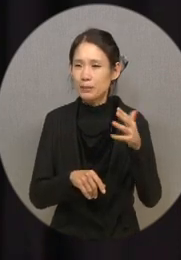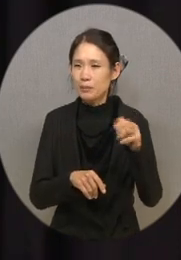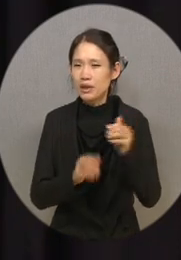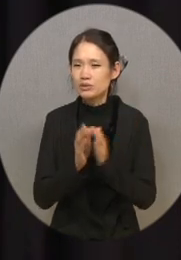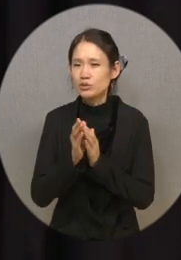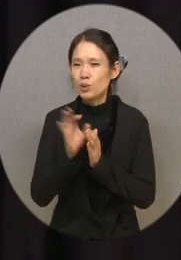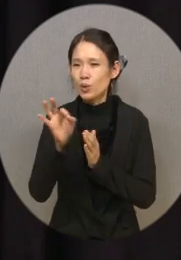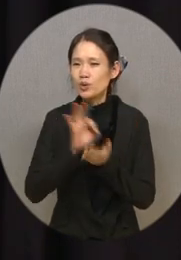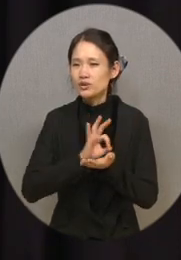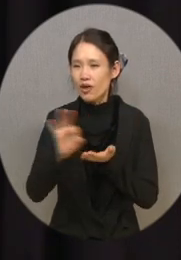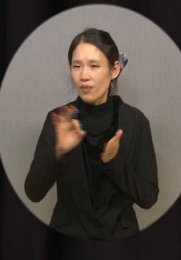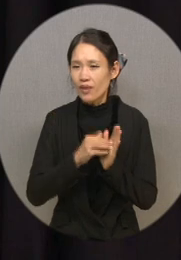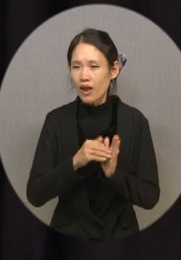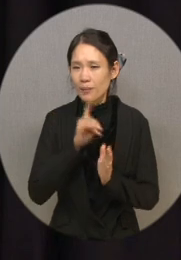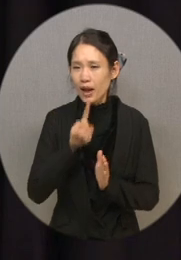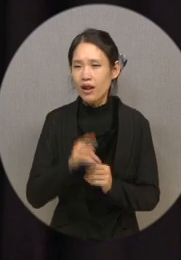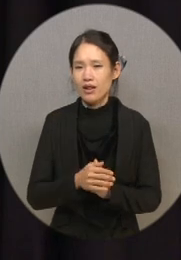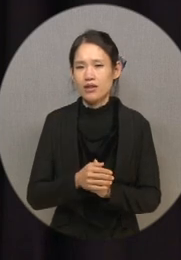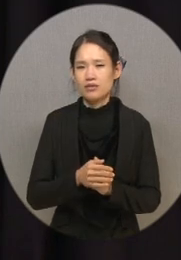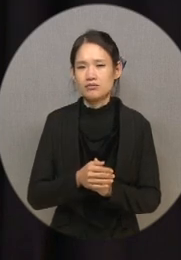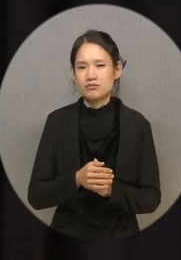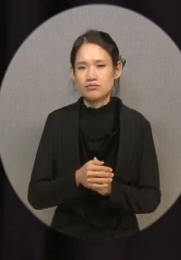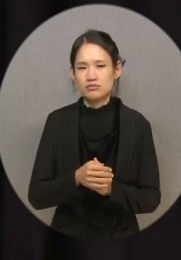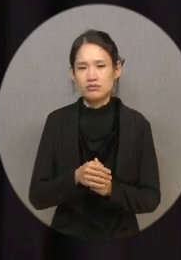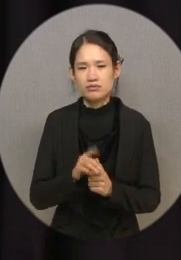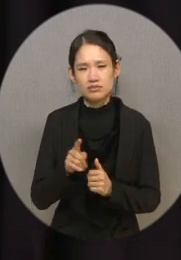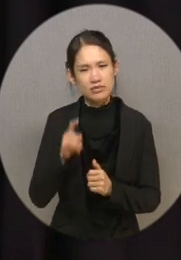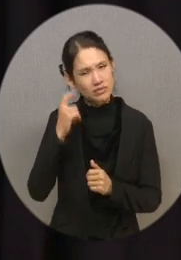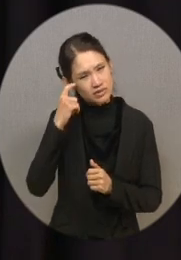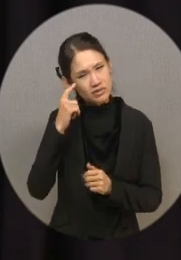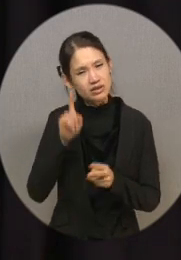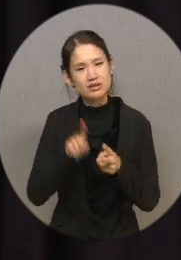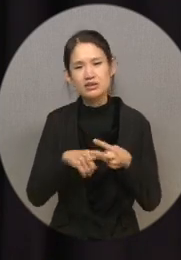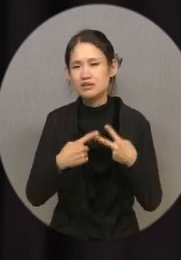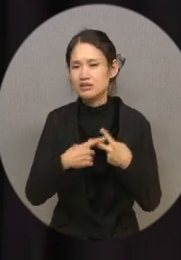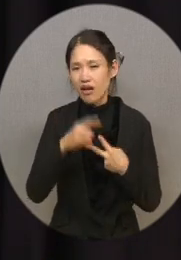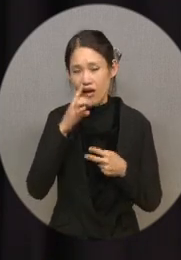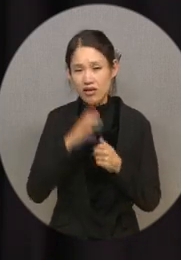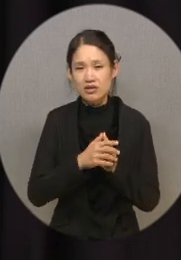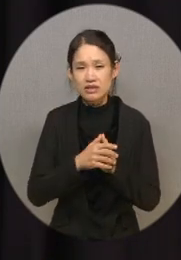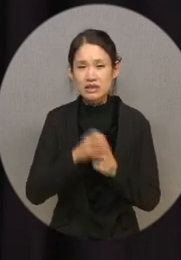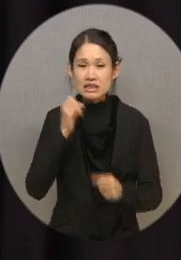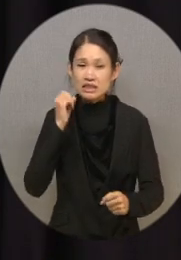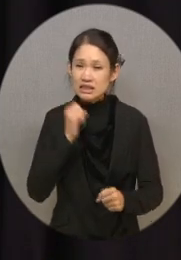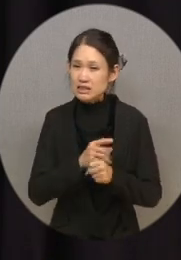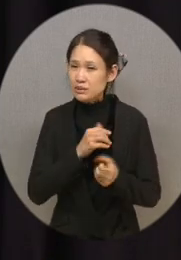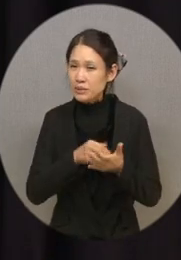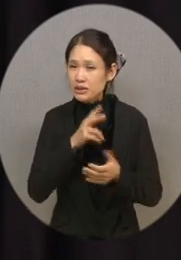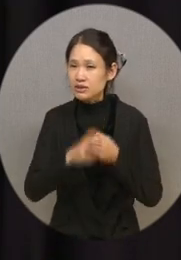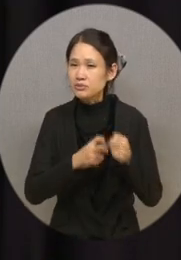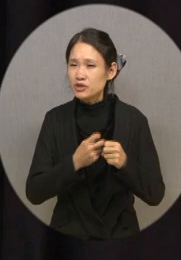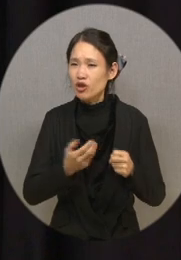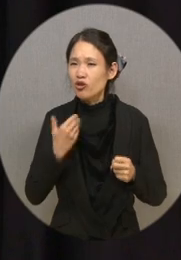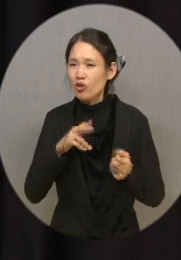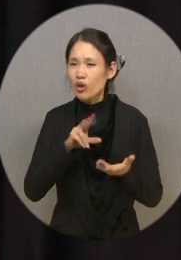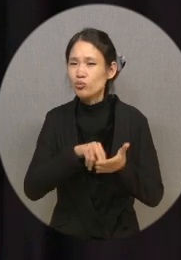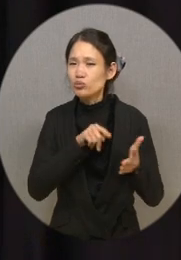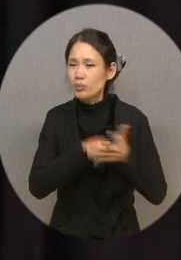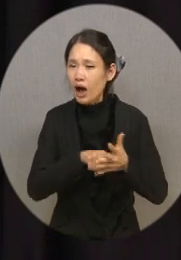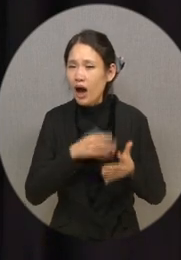380조를 썼다. 그런 얘기 하잖아요. 그러니까 참 이해할 수가 없는 거예요. 이미 20년 전에 문제를 알았고